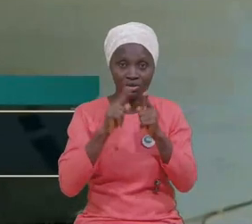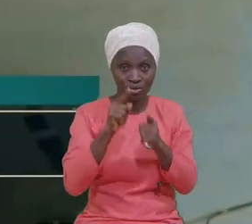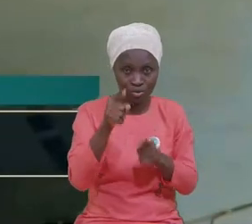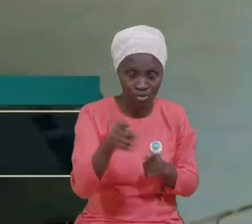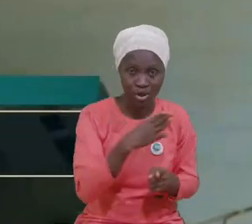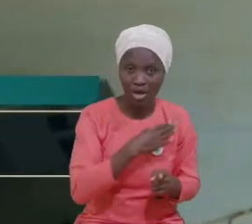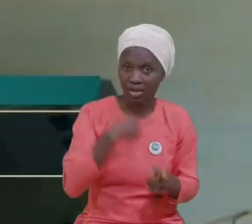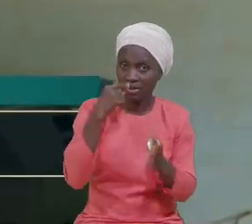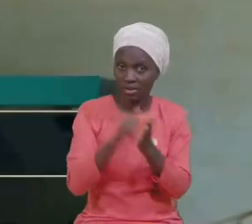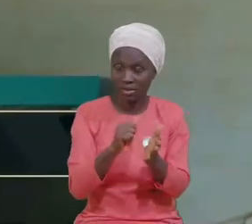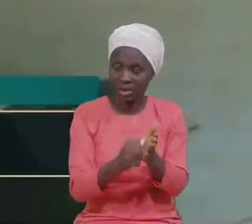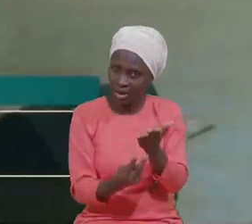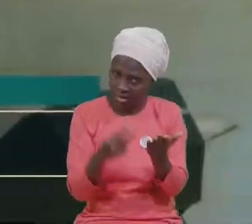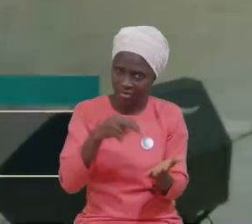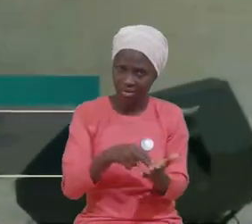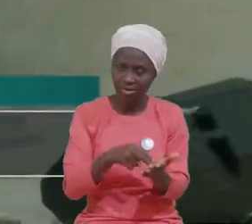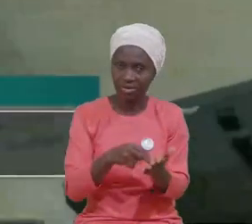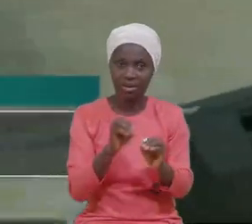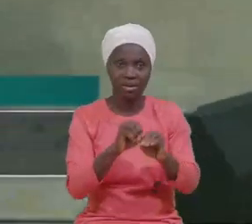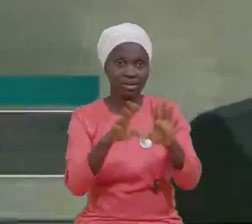et il dit, lève-toi et brille.